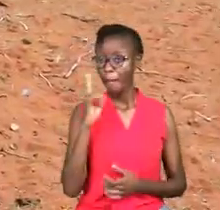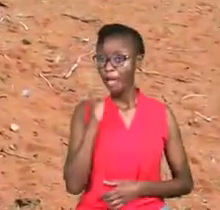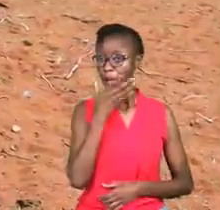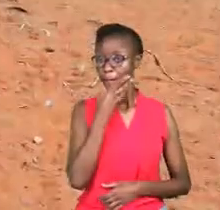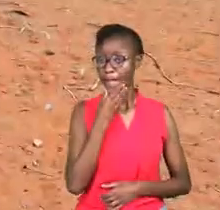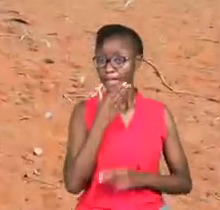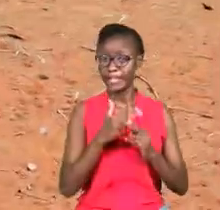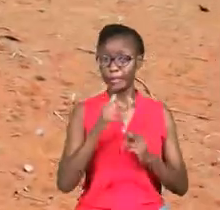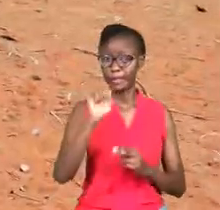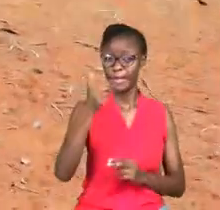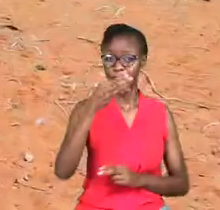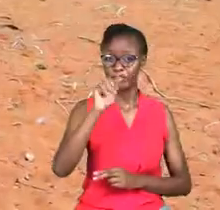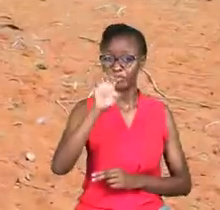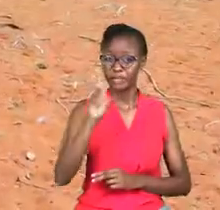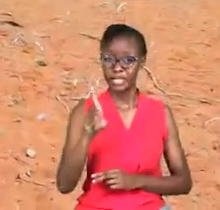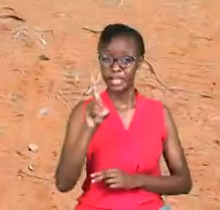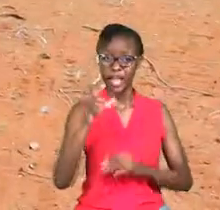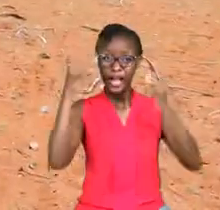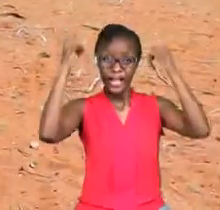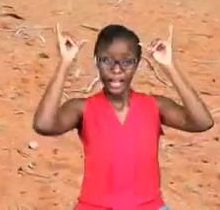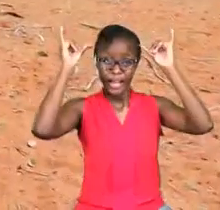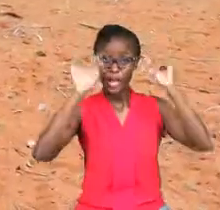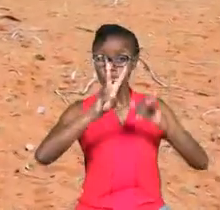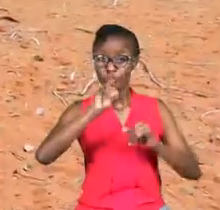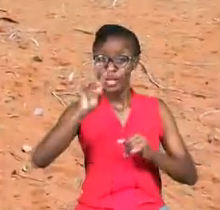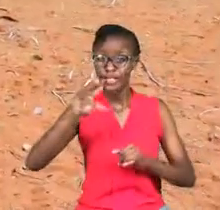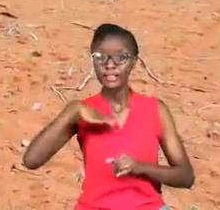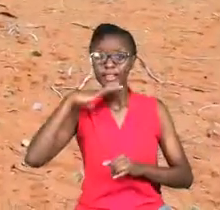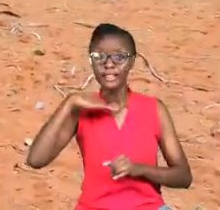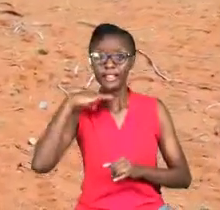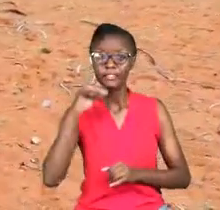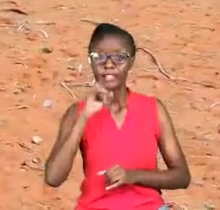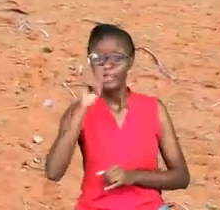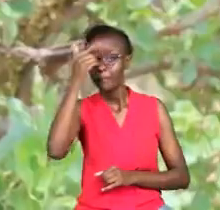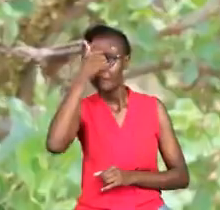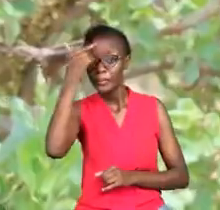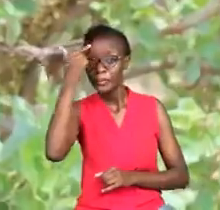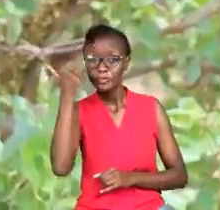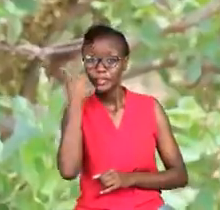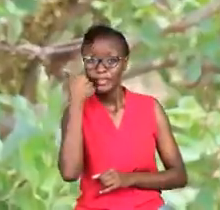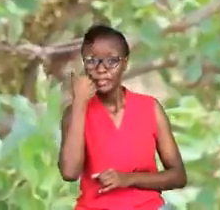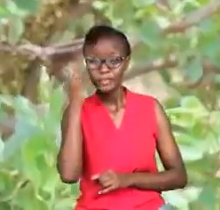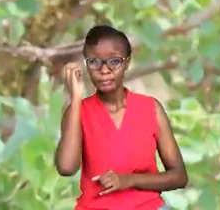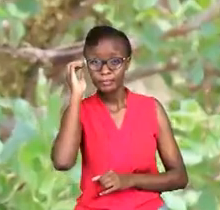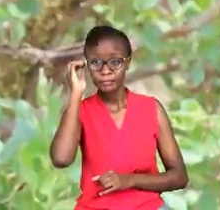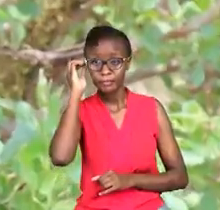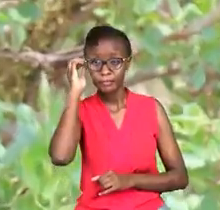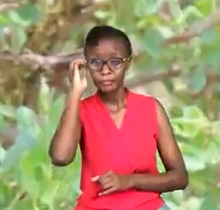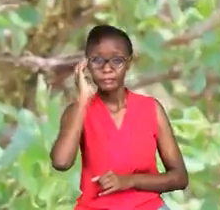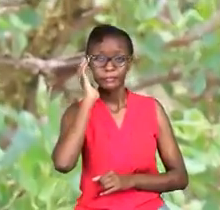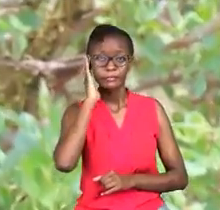mzee Ahmed ambaye amepoteza takriban ng'ombe 200 kutokana na ugonjwa usiojulikana. Nilikuwa